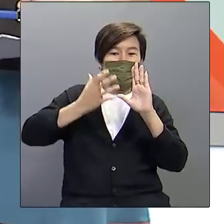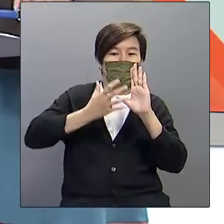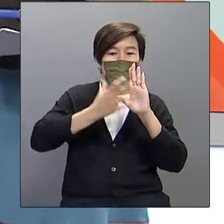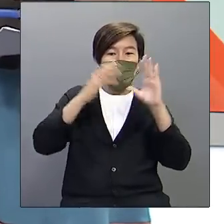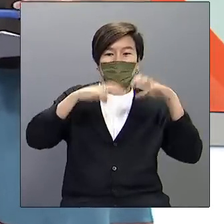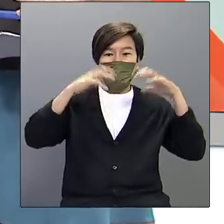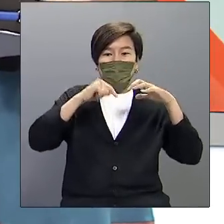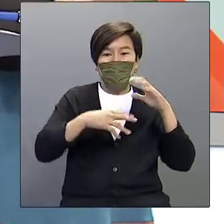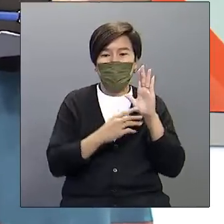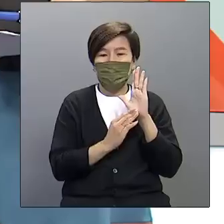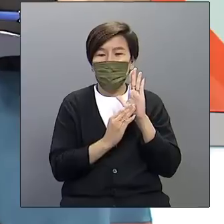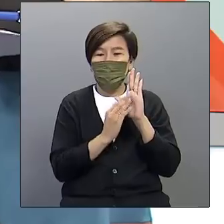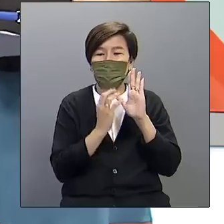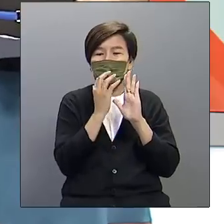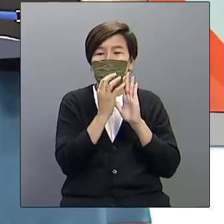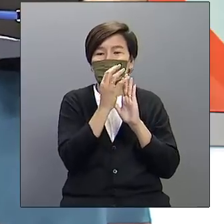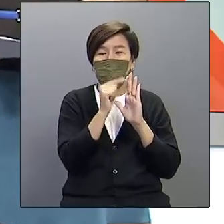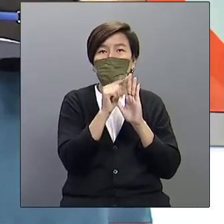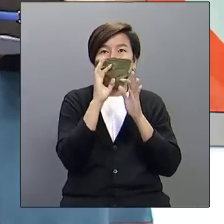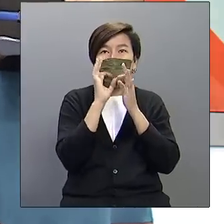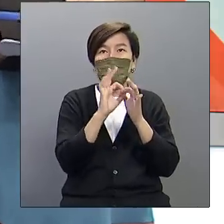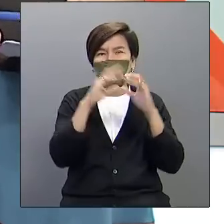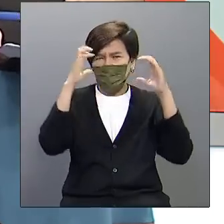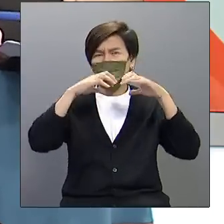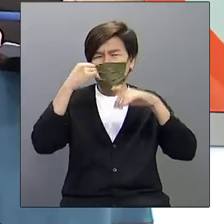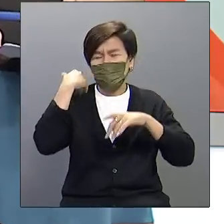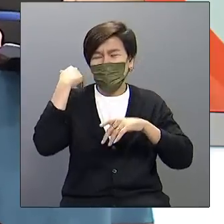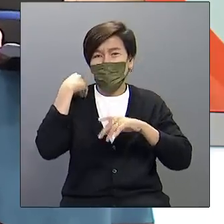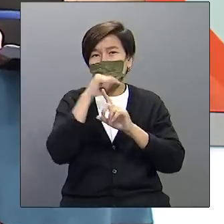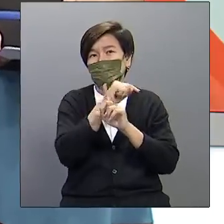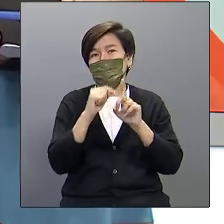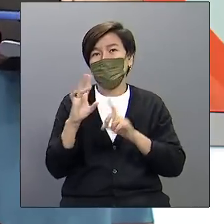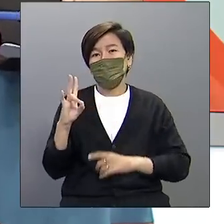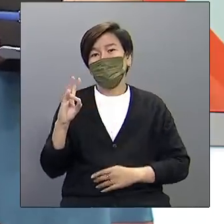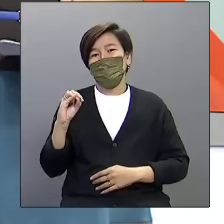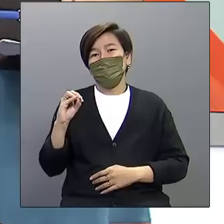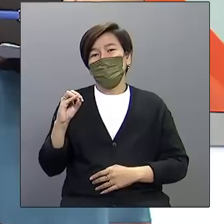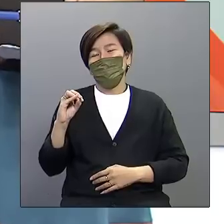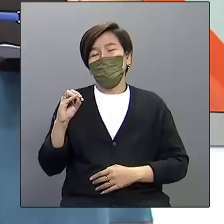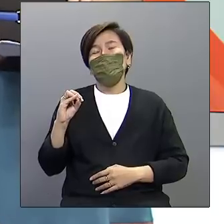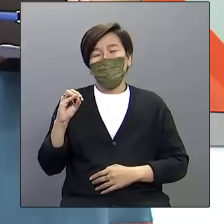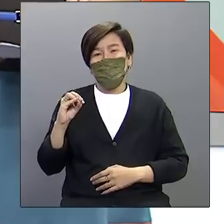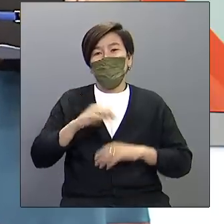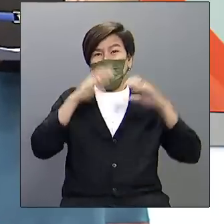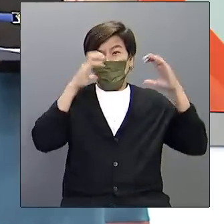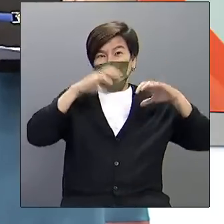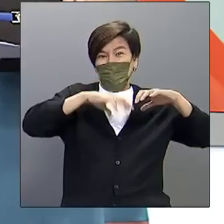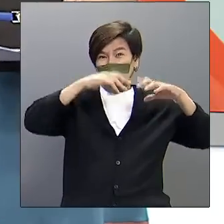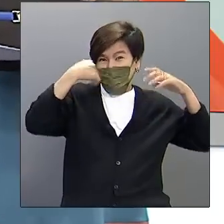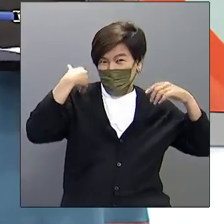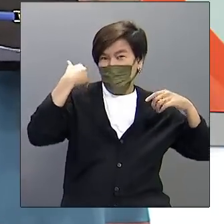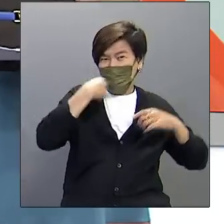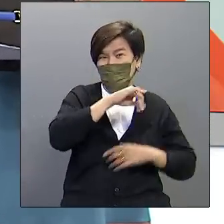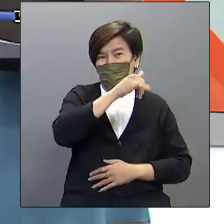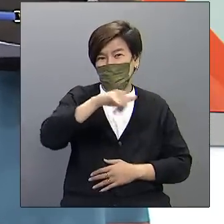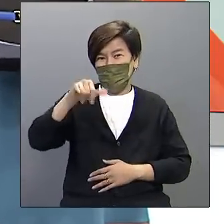างตอนบนแล้วแต่ก็ยว่างใจไม่ได้เพระวายังคงมีฝนฟ้าขนองเกิดขึ้ 170 ของพื้นที่อยู่กับมีฝนตกหนักได้ในบางแ่